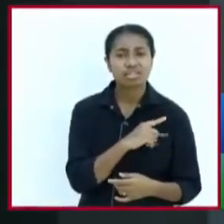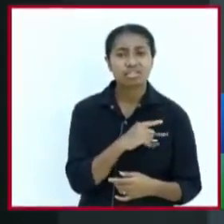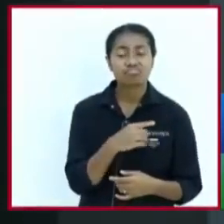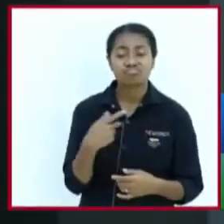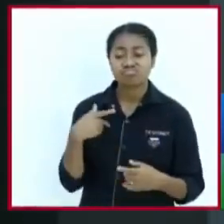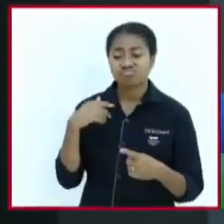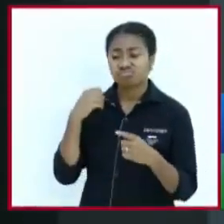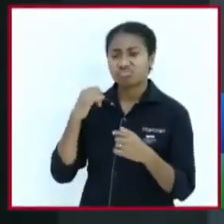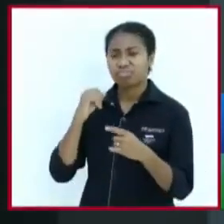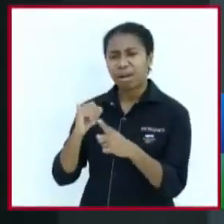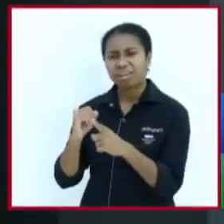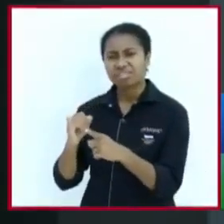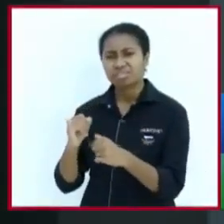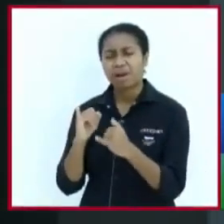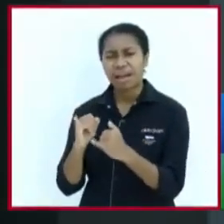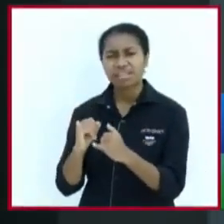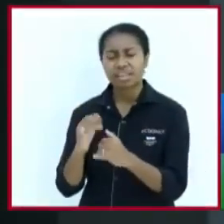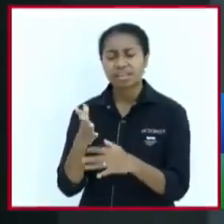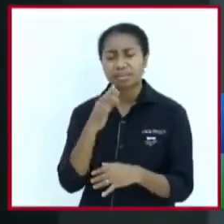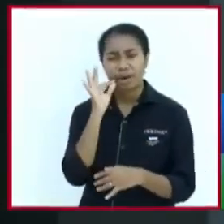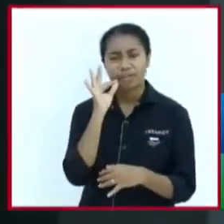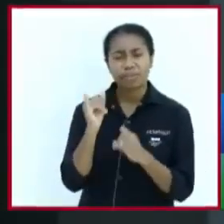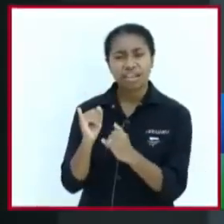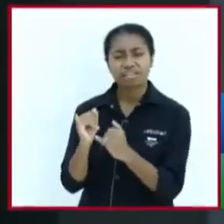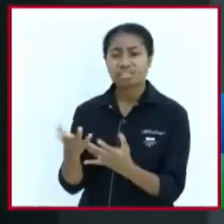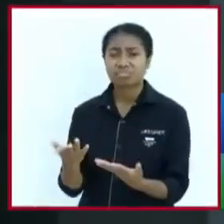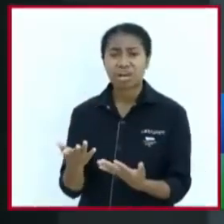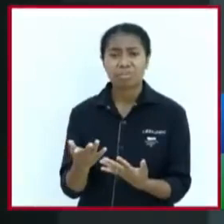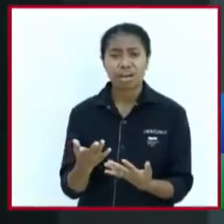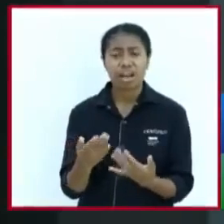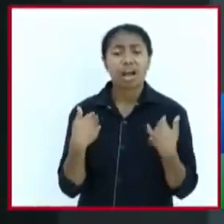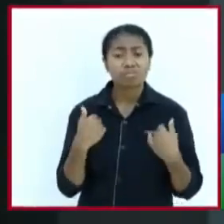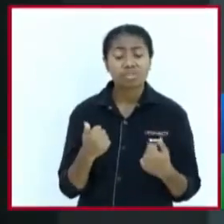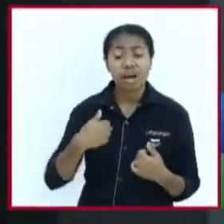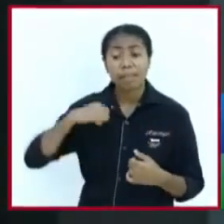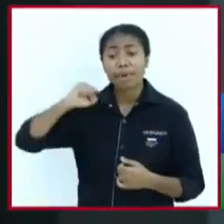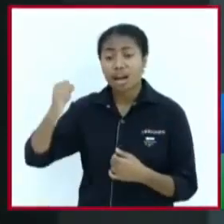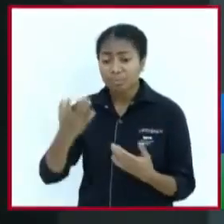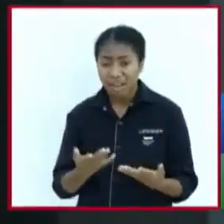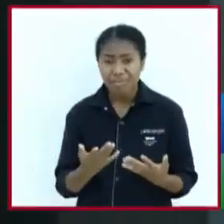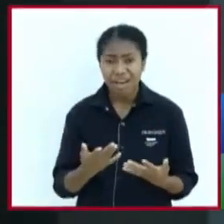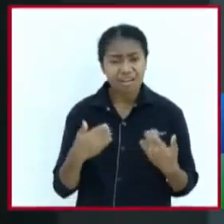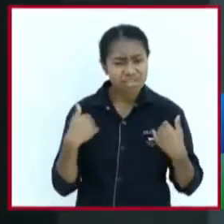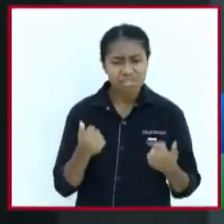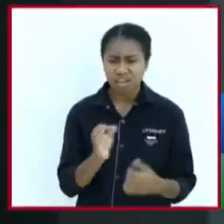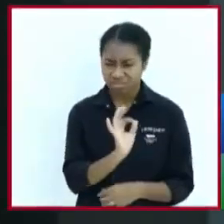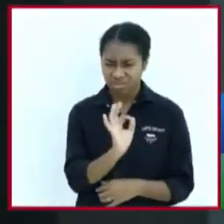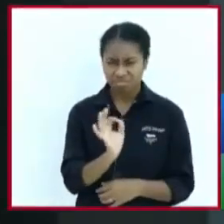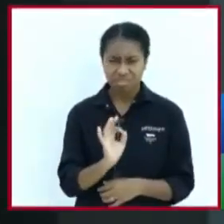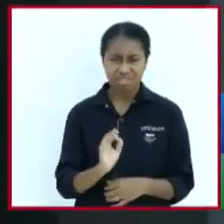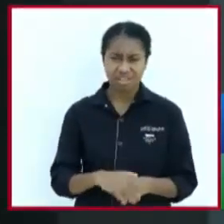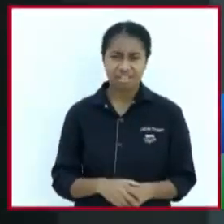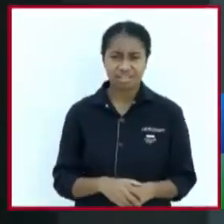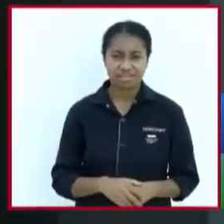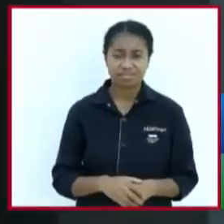sementara kharisam 3171 Hai bagaimana bisa menang bagaimana bisa sampai finish